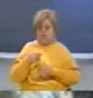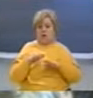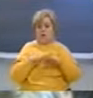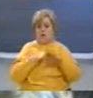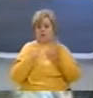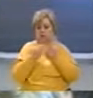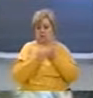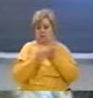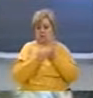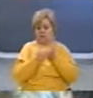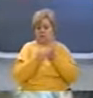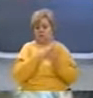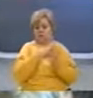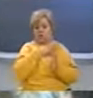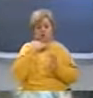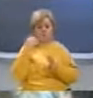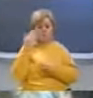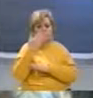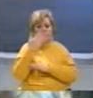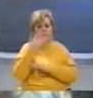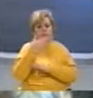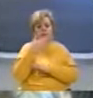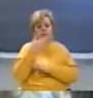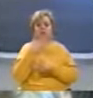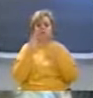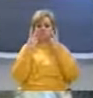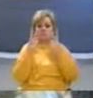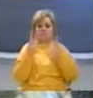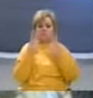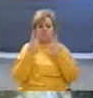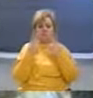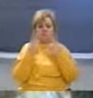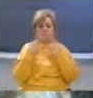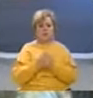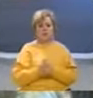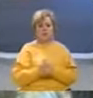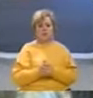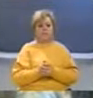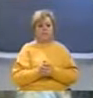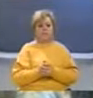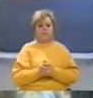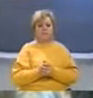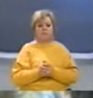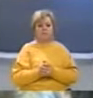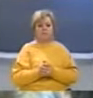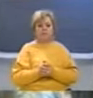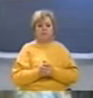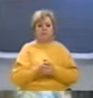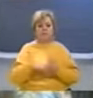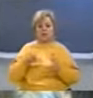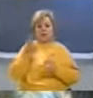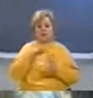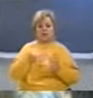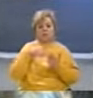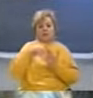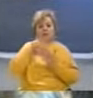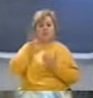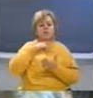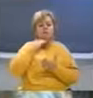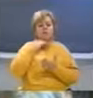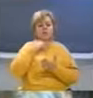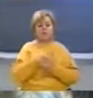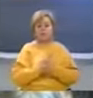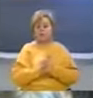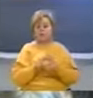nen, shumë ndërmarrje të rëndësishme publike e në veçanti ato të cilat gjenden në territorin me përkatësi të caktuar